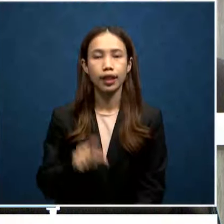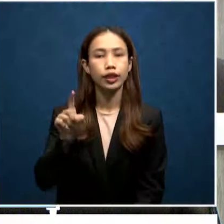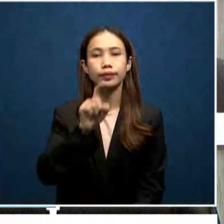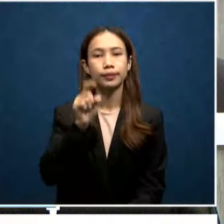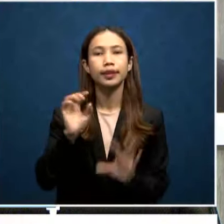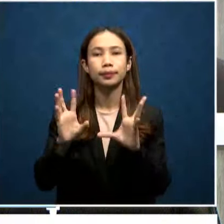ท่านครับขอบคุณครับ